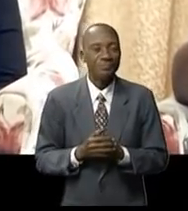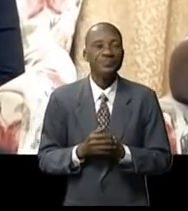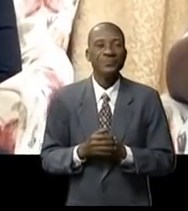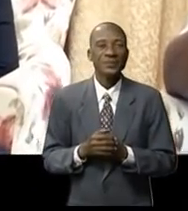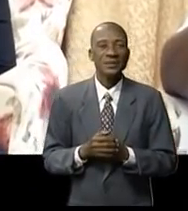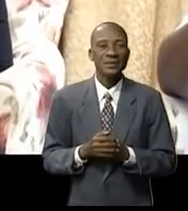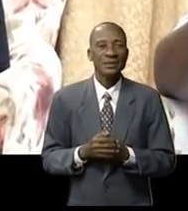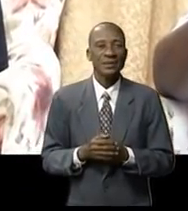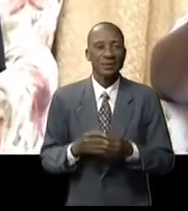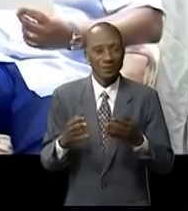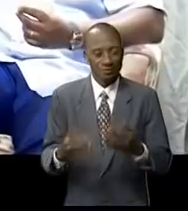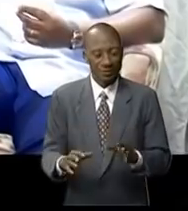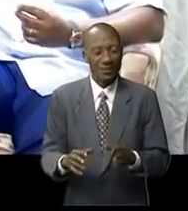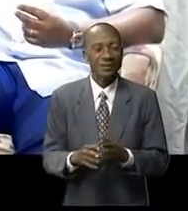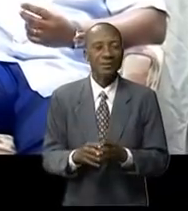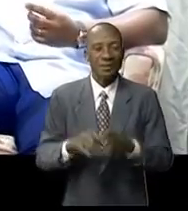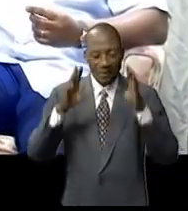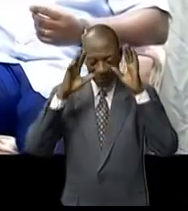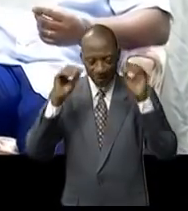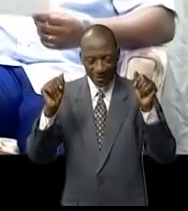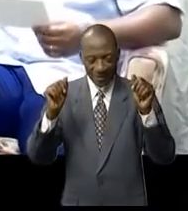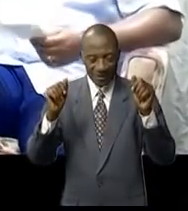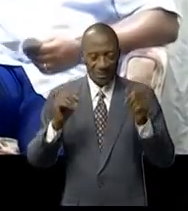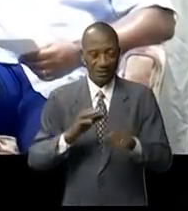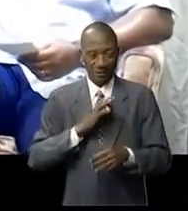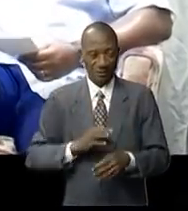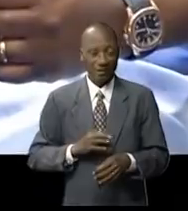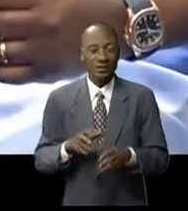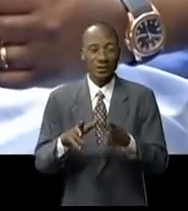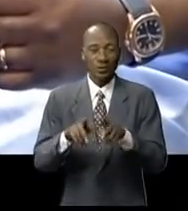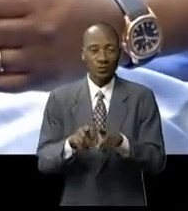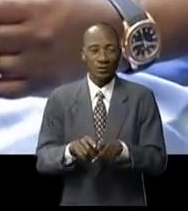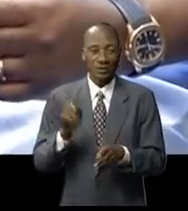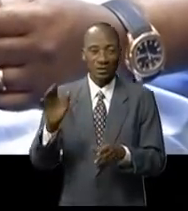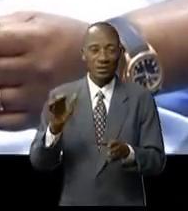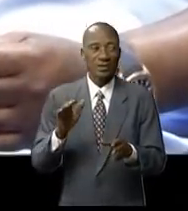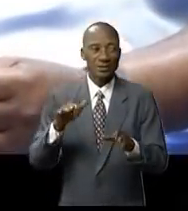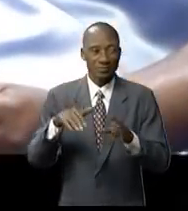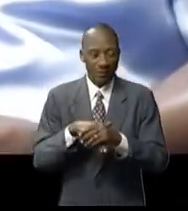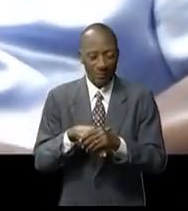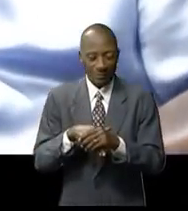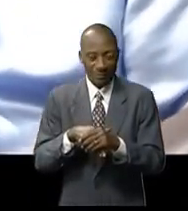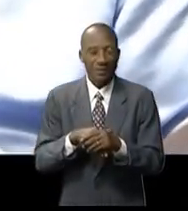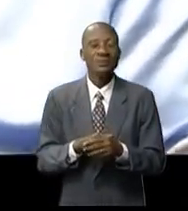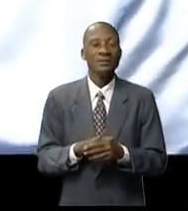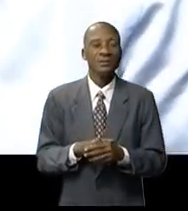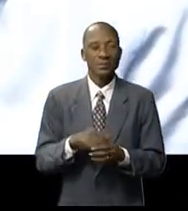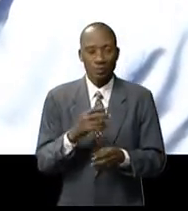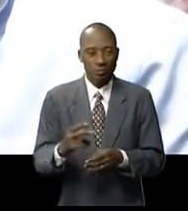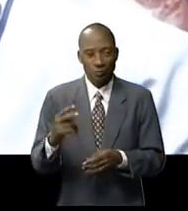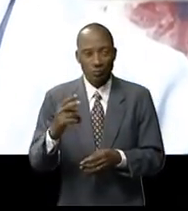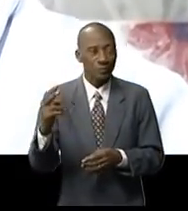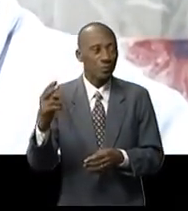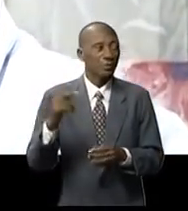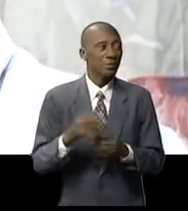la République et la distinguée première dame n'ont présenté aucun signe d'alerte. Les corps médicaux avaient de bonnes raisons de